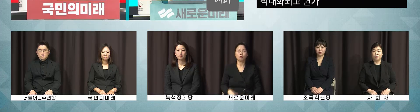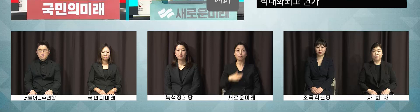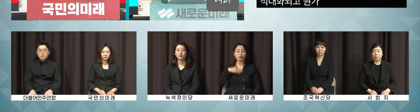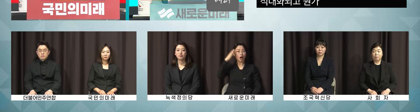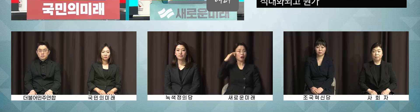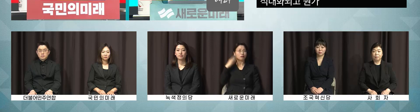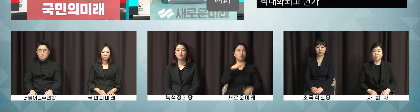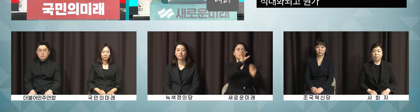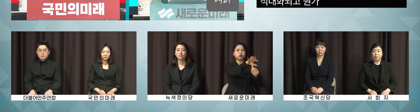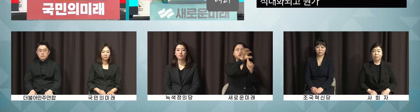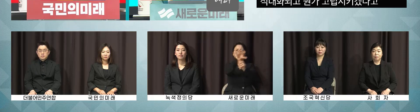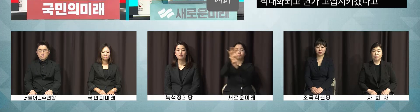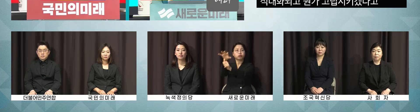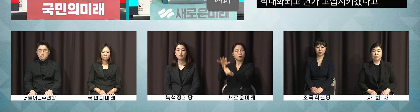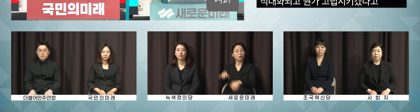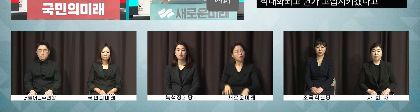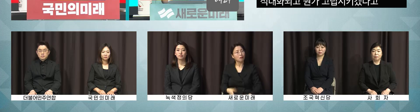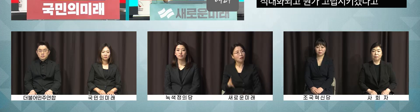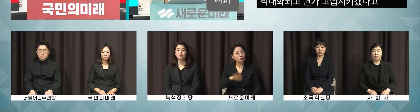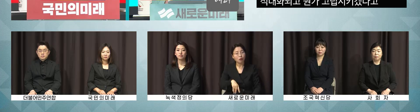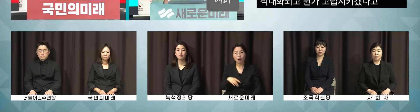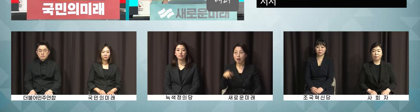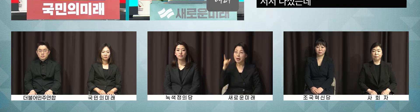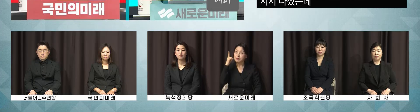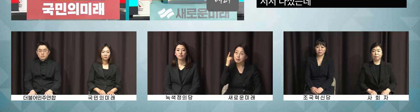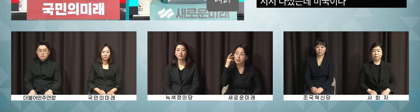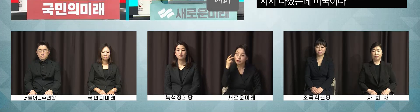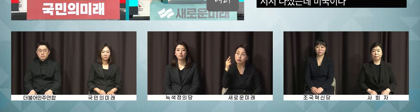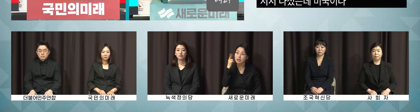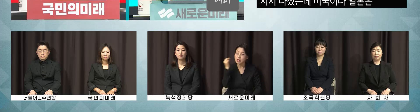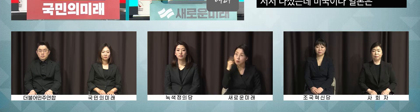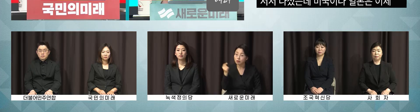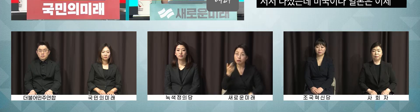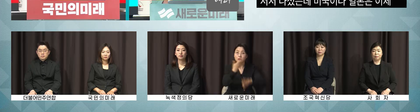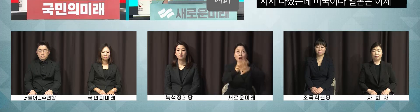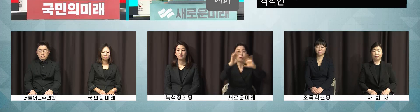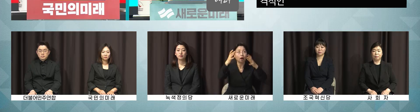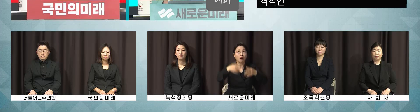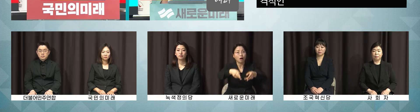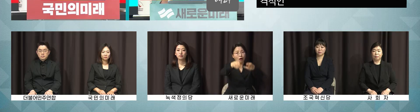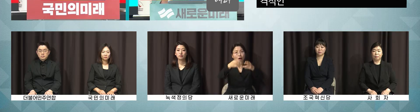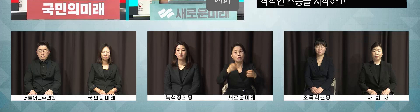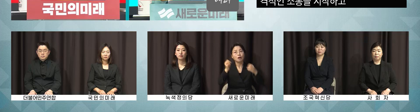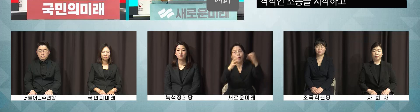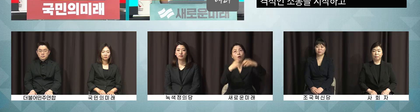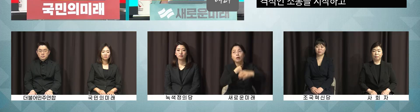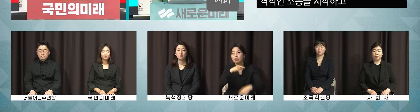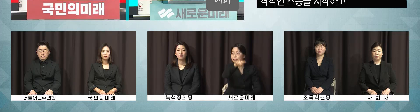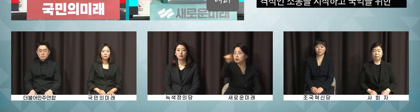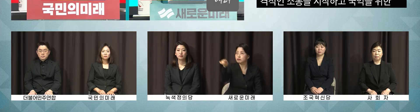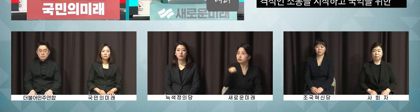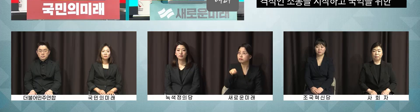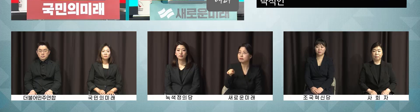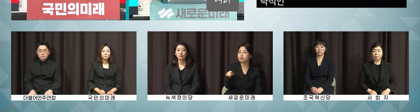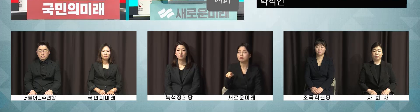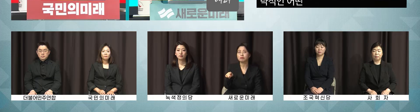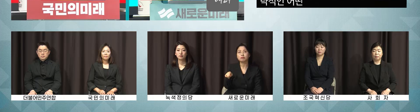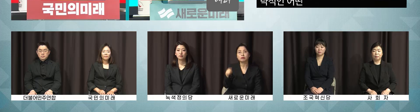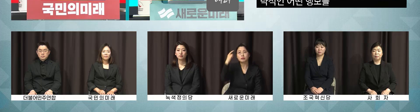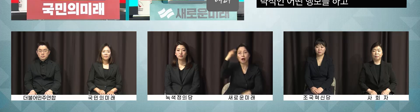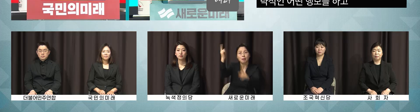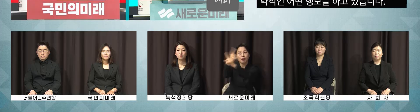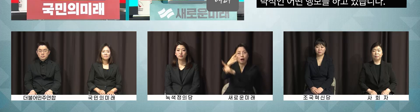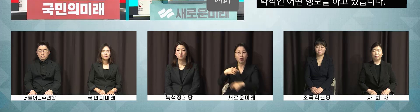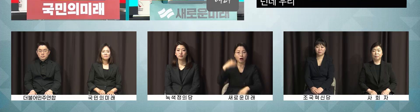나섰는데 미국이나 일본은 이제는 본격적인 소통을 시작하고 국익을 위한 전략적인 어떤 행보를 하고 있습니다. 그런데 우리